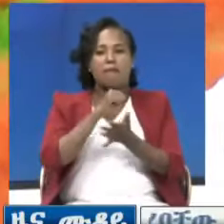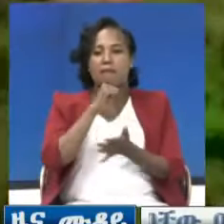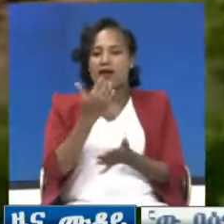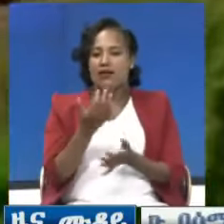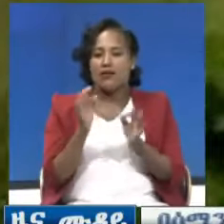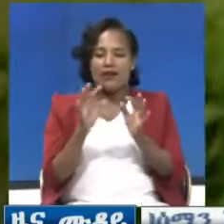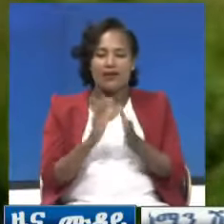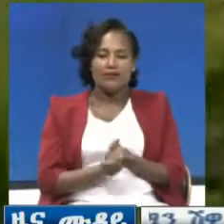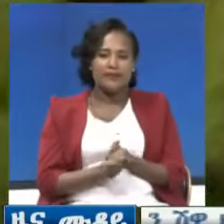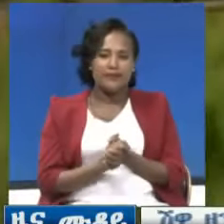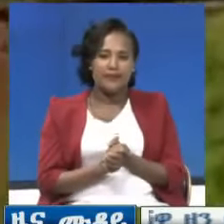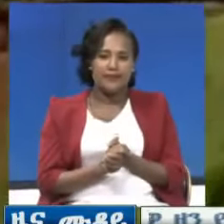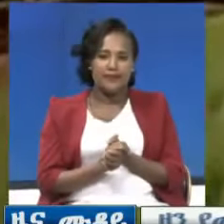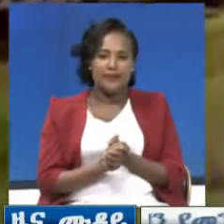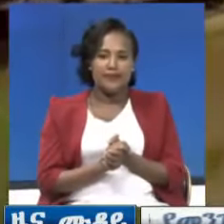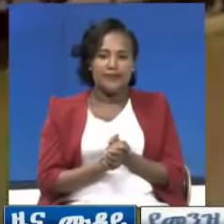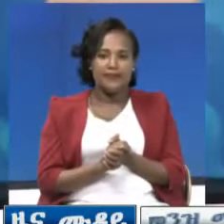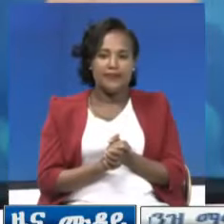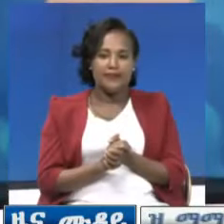እረዳለሁ።